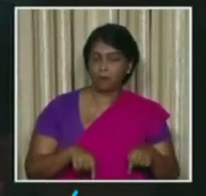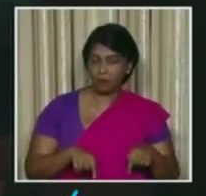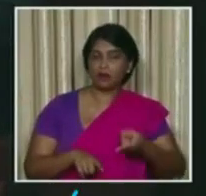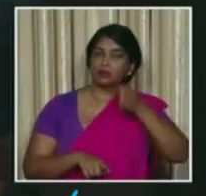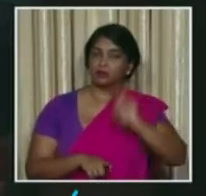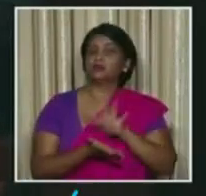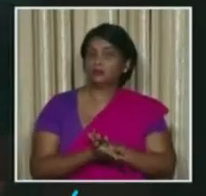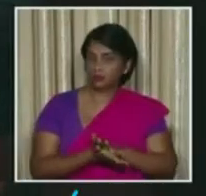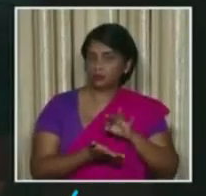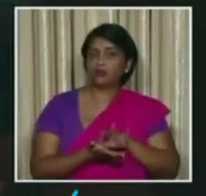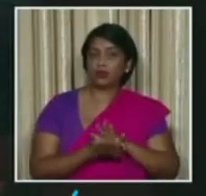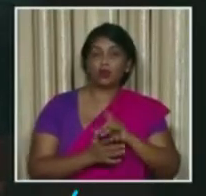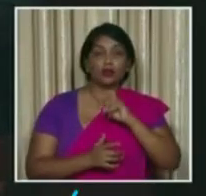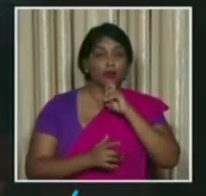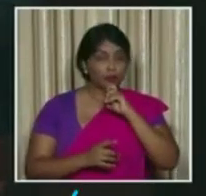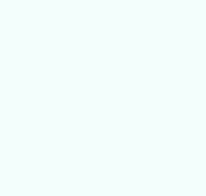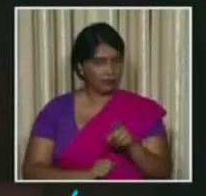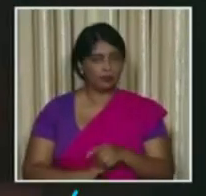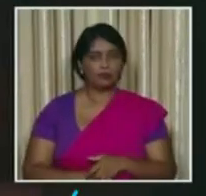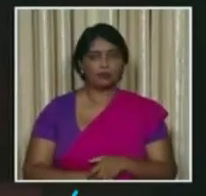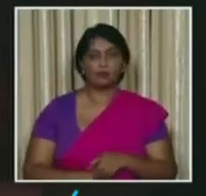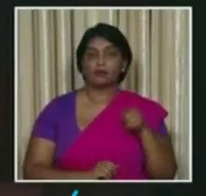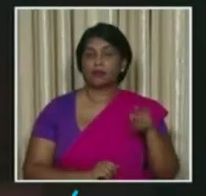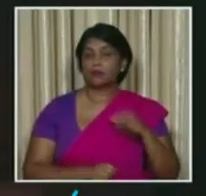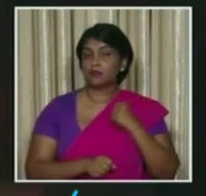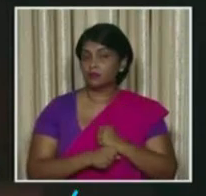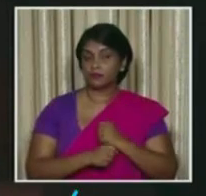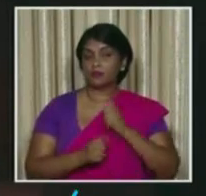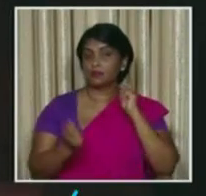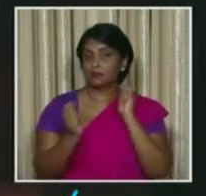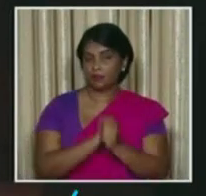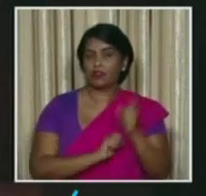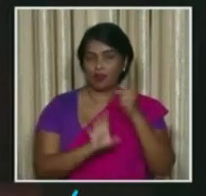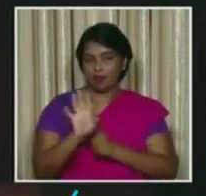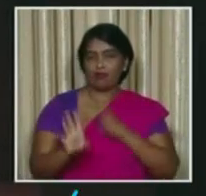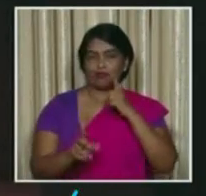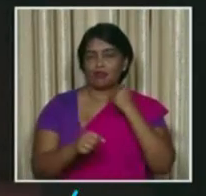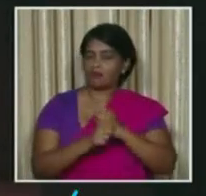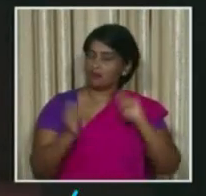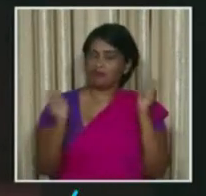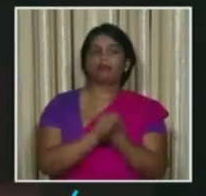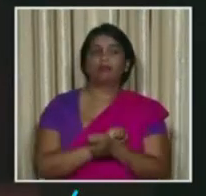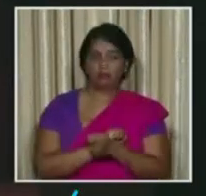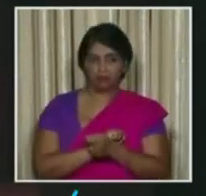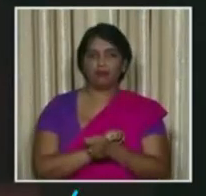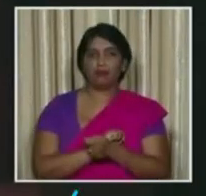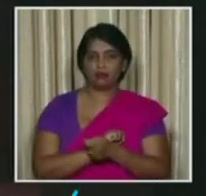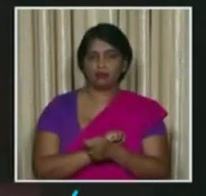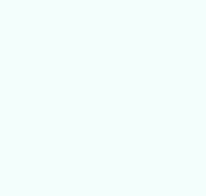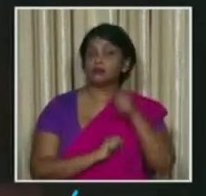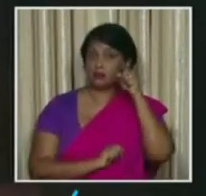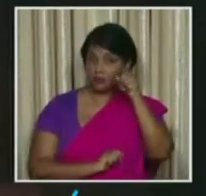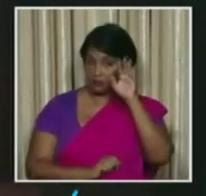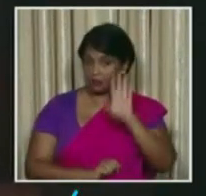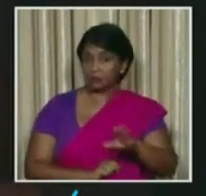තීන්දු තීරණ ලබා දෙනවා අධිකරණයට පිටුපාලා මේ ආණ්ඩුව වෙනස් වෙන්න තියෙන්නේ තව අවුරුද්දයි එකමාරයි ඒක වෙනස් වෙනවා